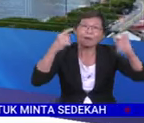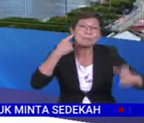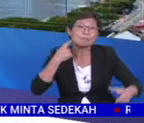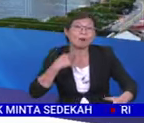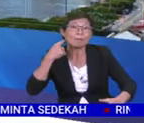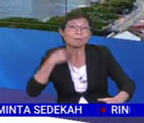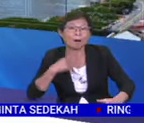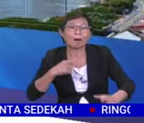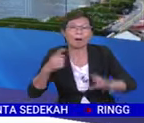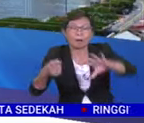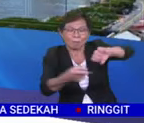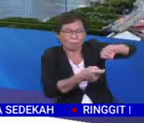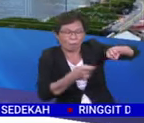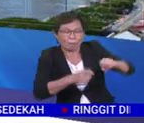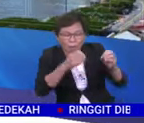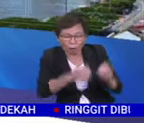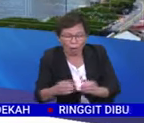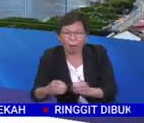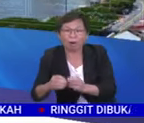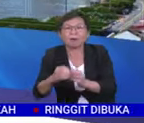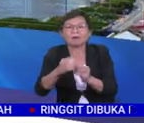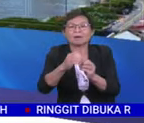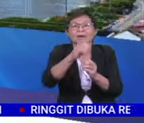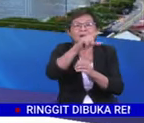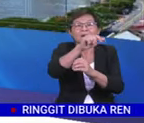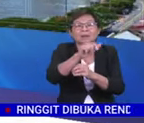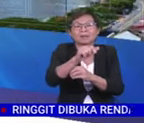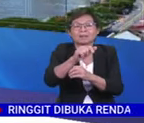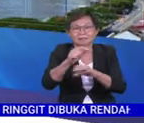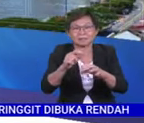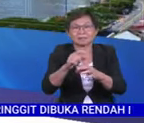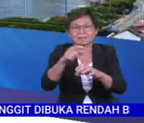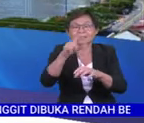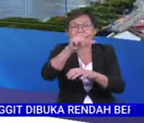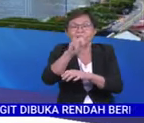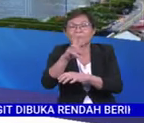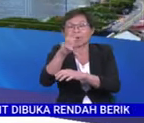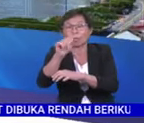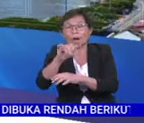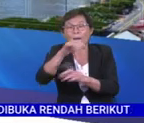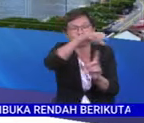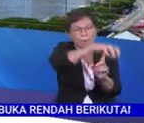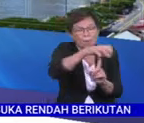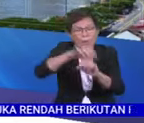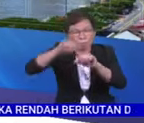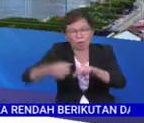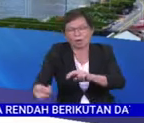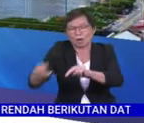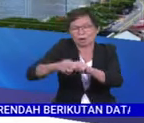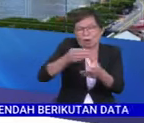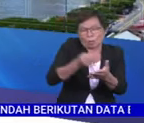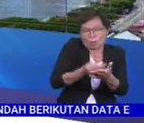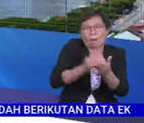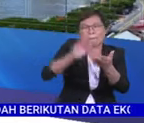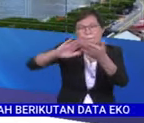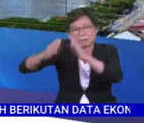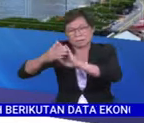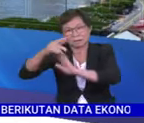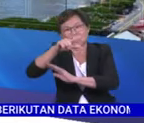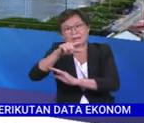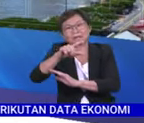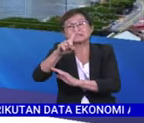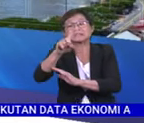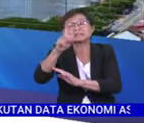menerusi penganjuran gawai bazar mampu menerapkan ilmu ekonomi dalam kalangan masyarakat Dayak di negeri ini